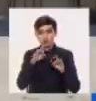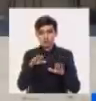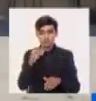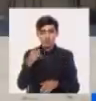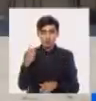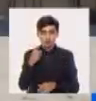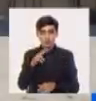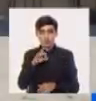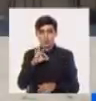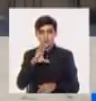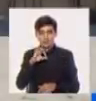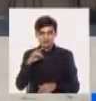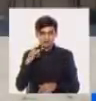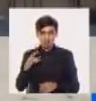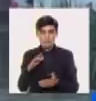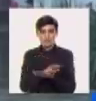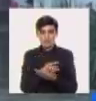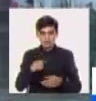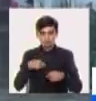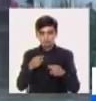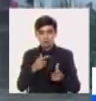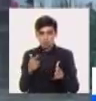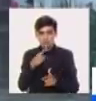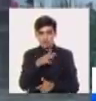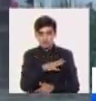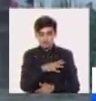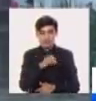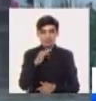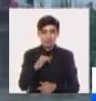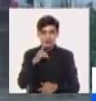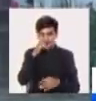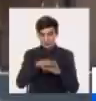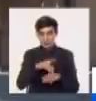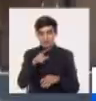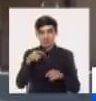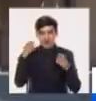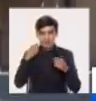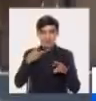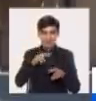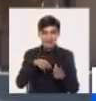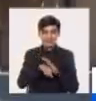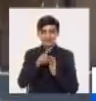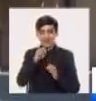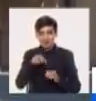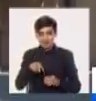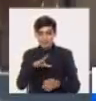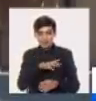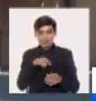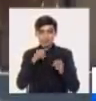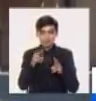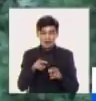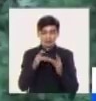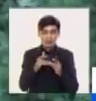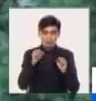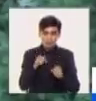иелері провизорлық орталыққа ғимаратын тегін беруге дайын екенін айтқан, әкім тойға арналған залдарға тиісті жабдықтар қою мүмкіндігін қарап